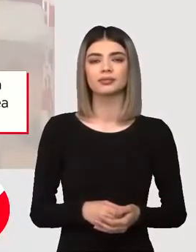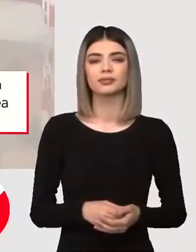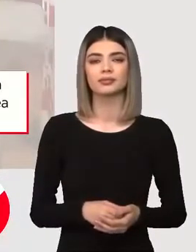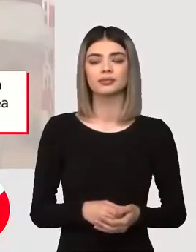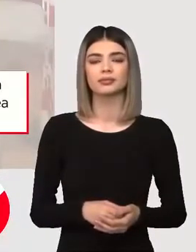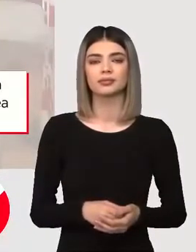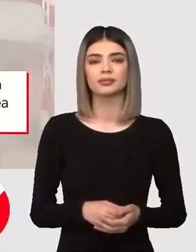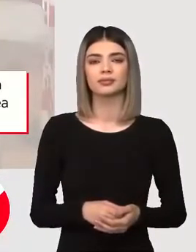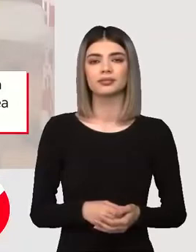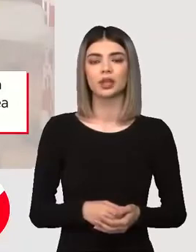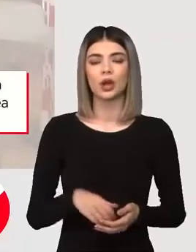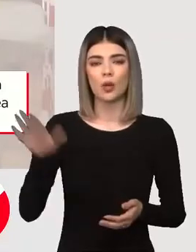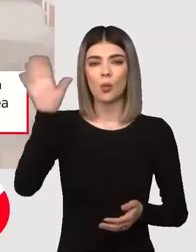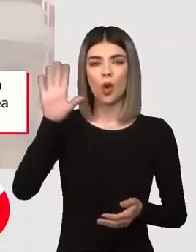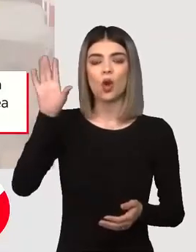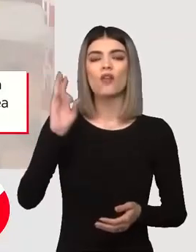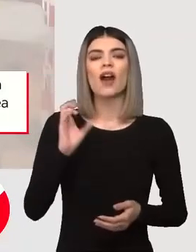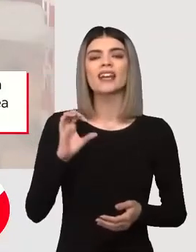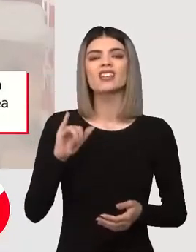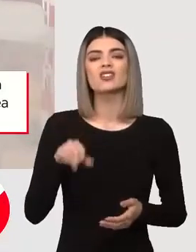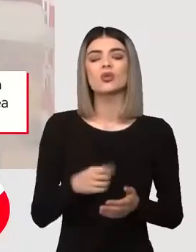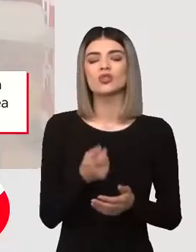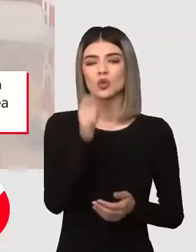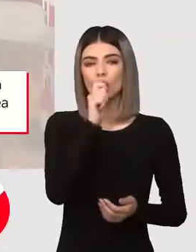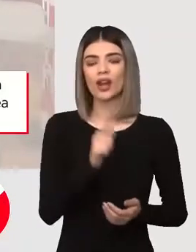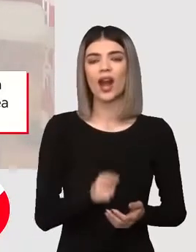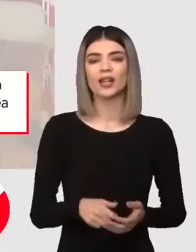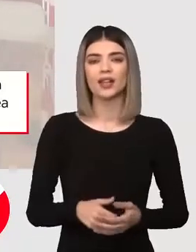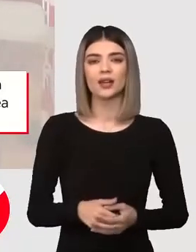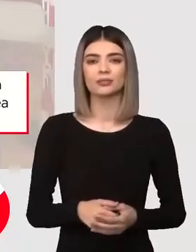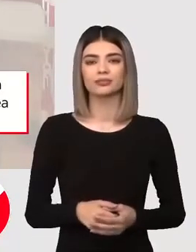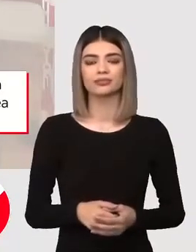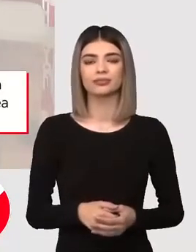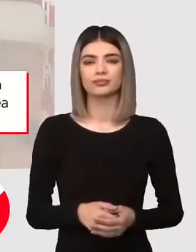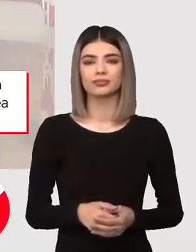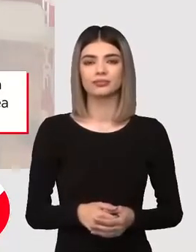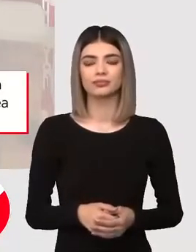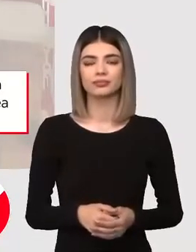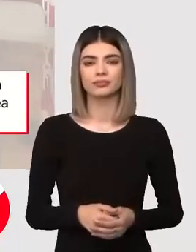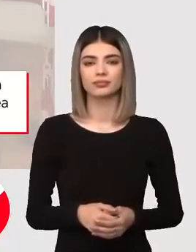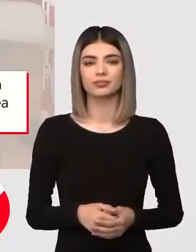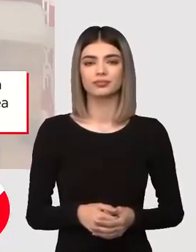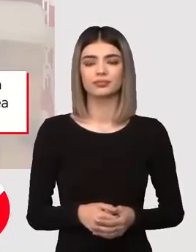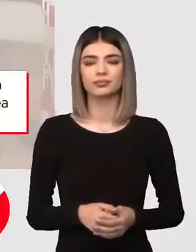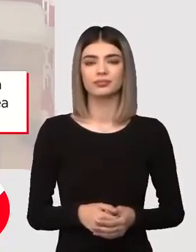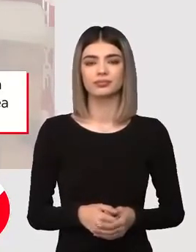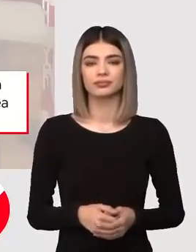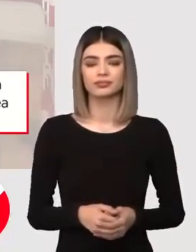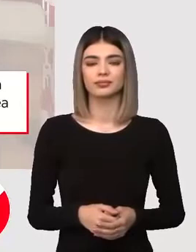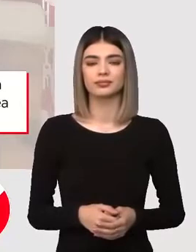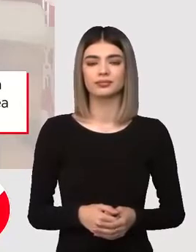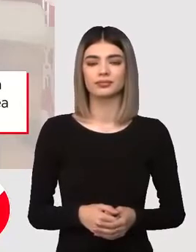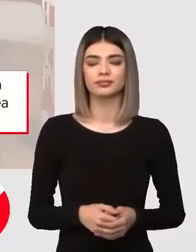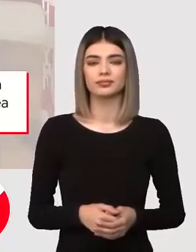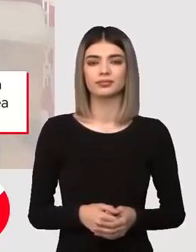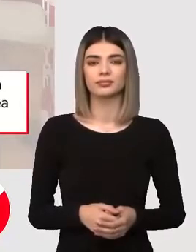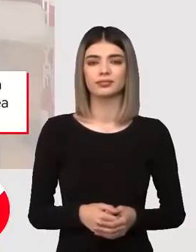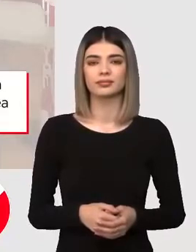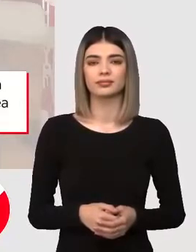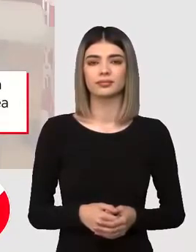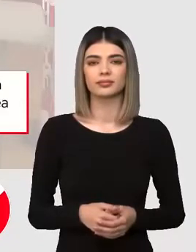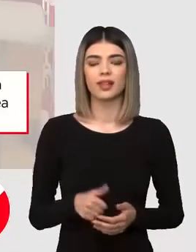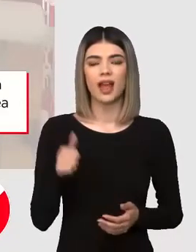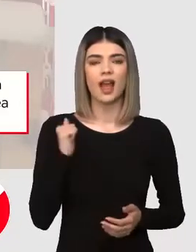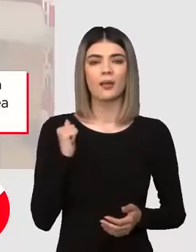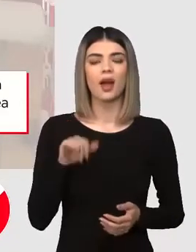în Moldova, la Chișinău și mai ales în Ucraina. Este politica externă și armata, sunt două